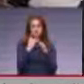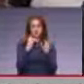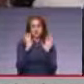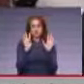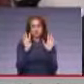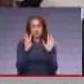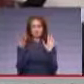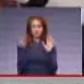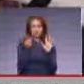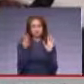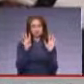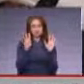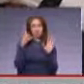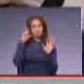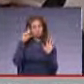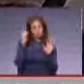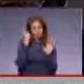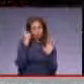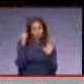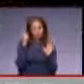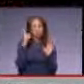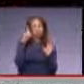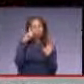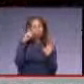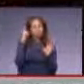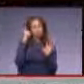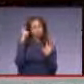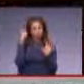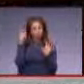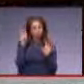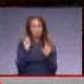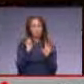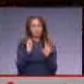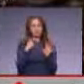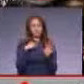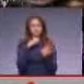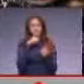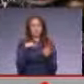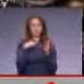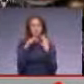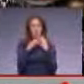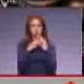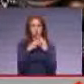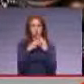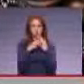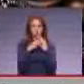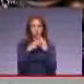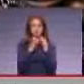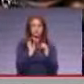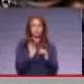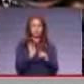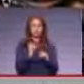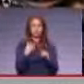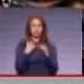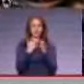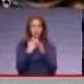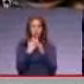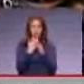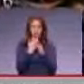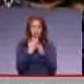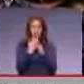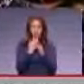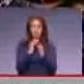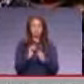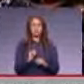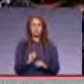ما طلبش منه أنه يخفي الخبر؟ يخفي الخبر؟ لا، أنا ما سألت، قلت له لو عارف هتقوله، قال لي حاولوا السلام